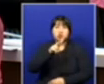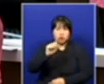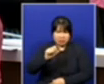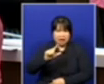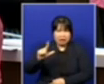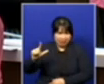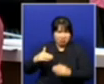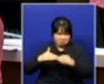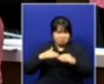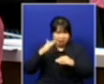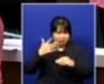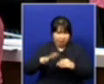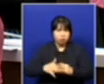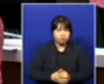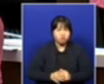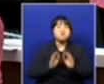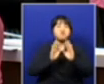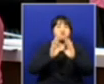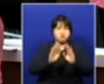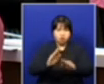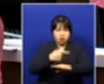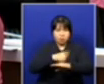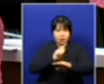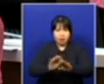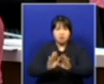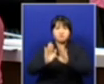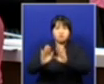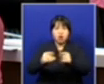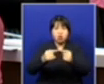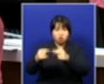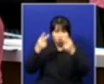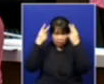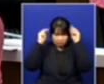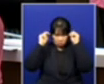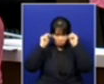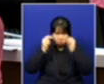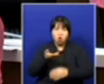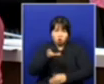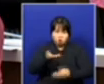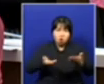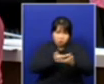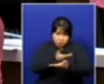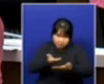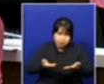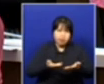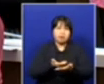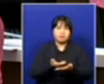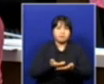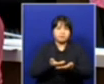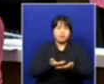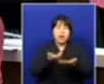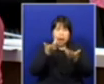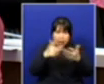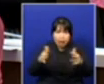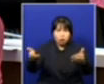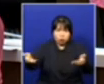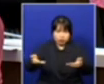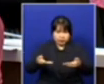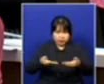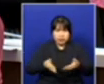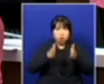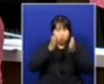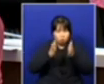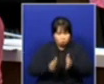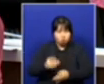ครับจึงฝากเรียนท่านประธานผ่านไปยังท่านนายกรัฐมนตรีได้โปรดพิจารณากันกรองแล้วเชิญผู้ที่มีคุณ